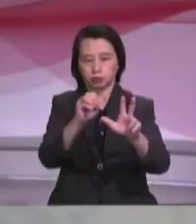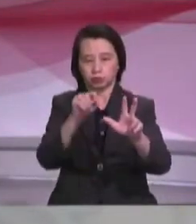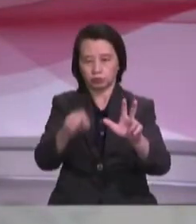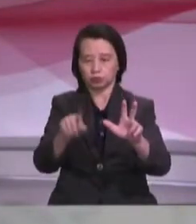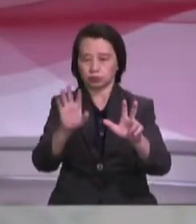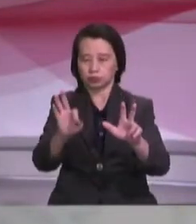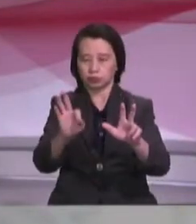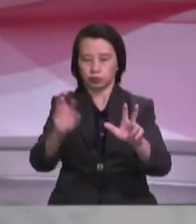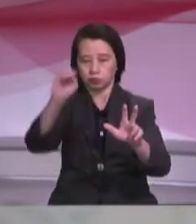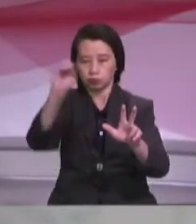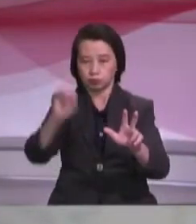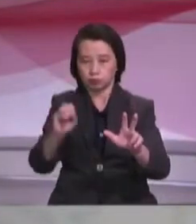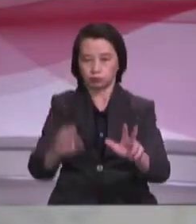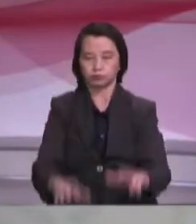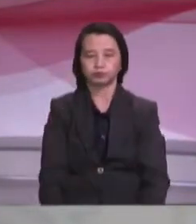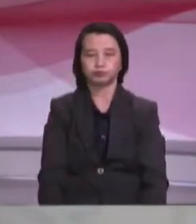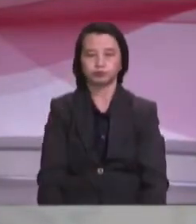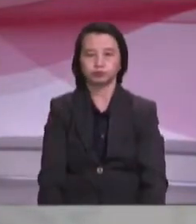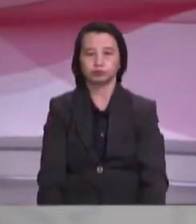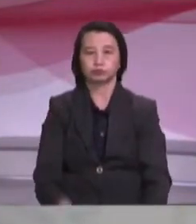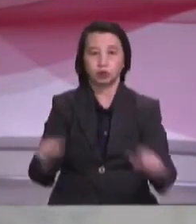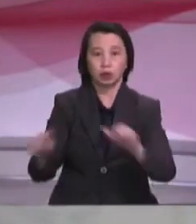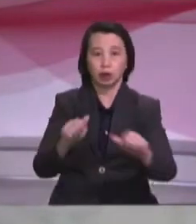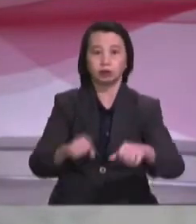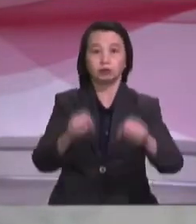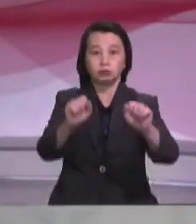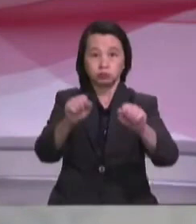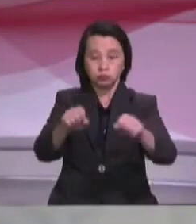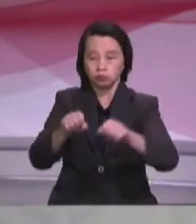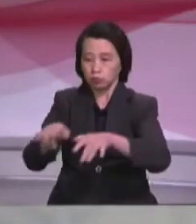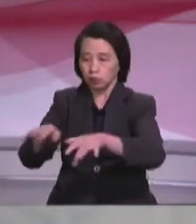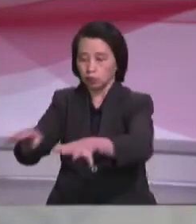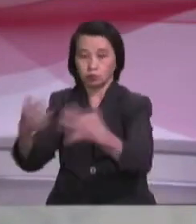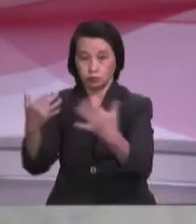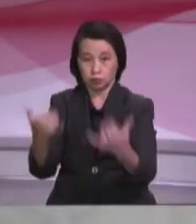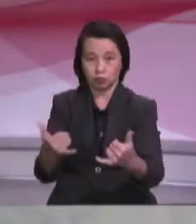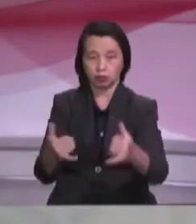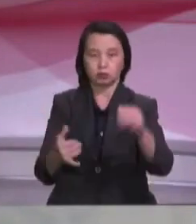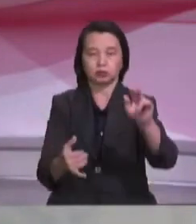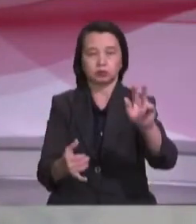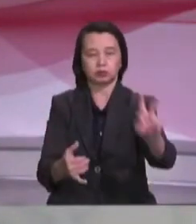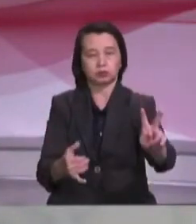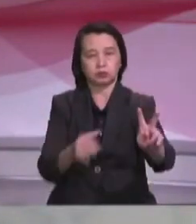30.9%. Kes aktif dengan keboleh jangkitan pada hari ini ialah